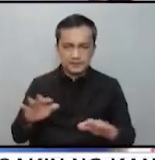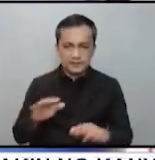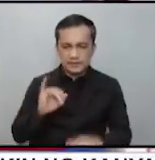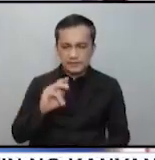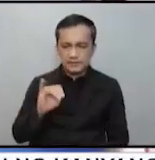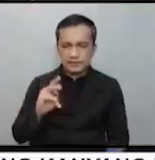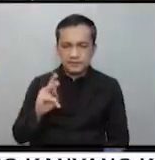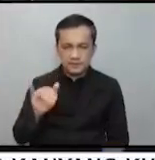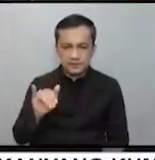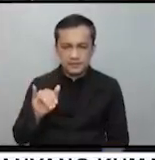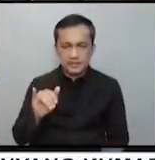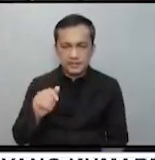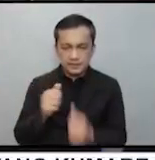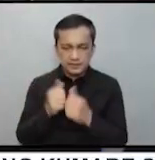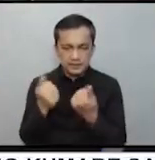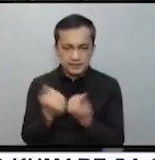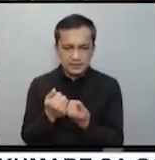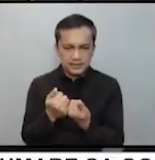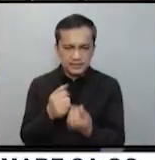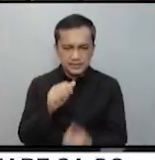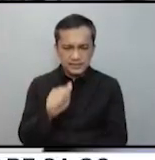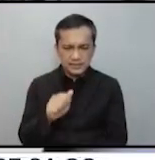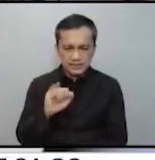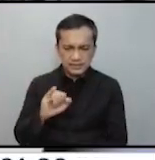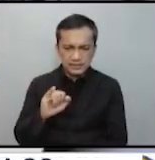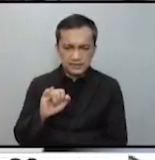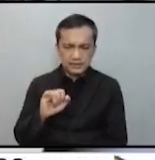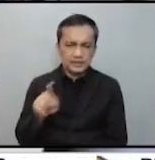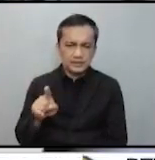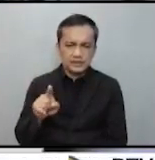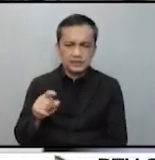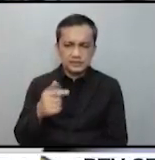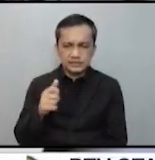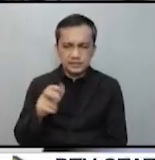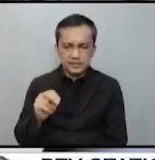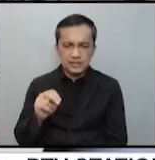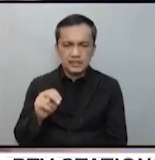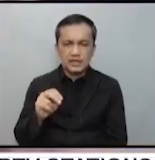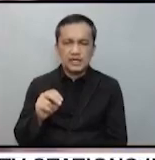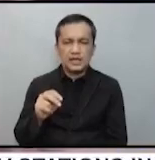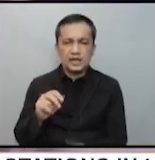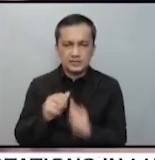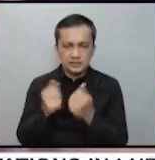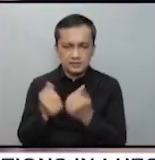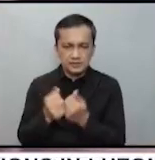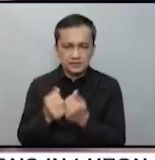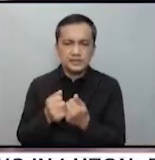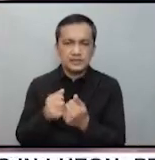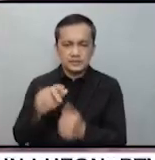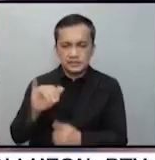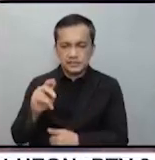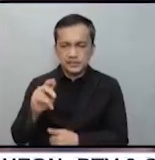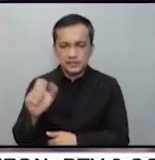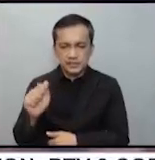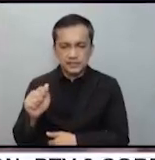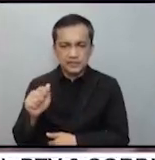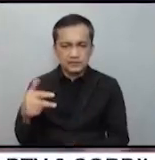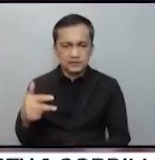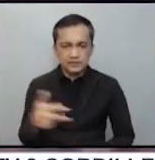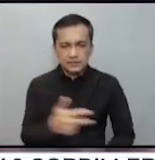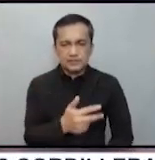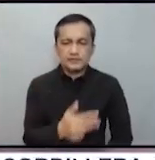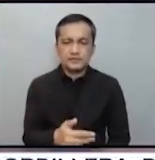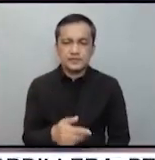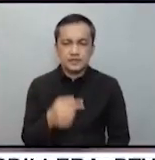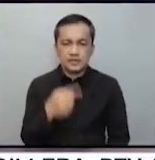Assembly, o AIPA General Assembly, sa Jakarta sa Indonesia. Ayon sa mambabatas, kabilang sa mga habong